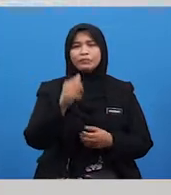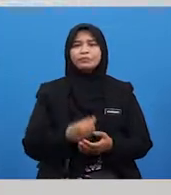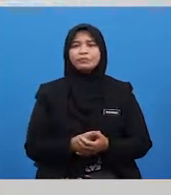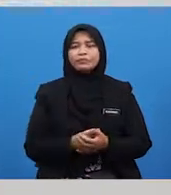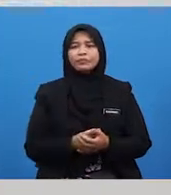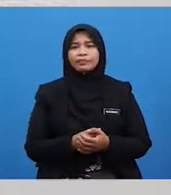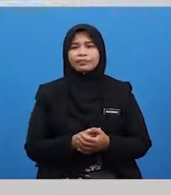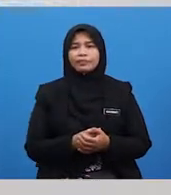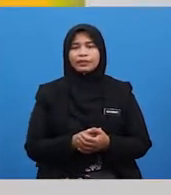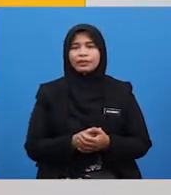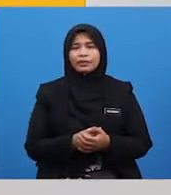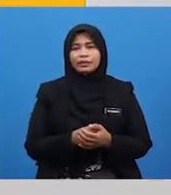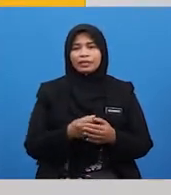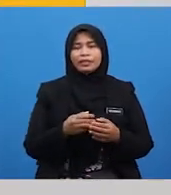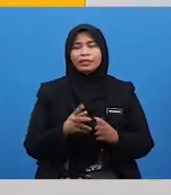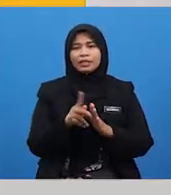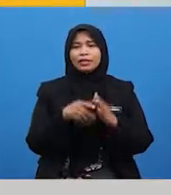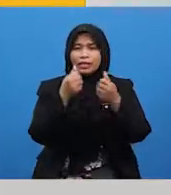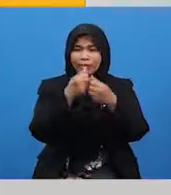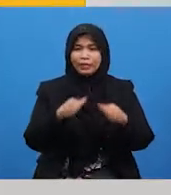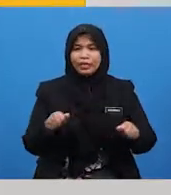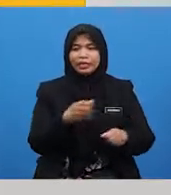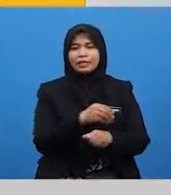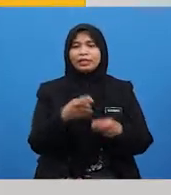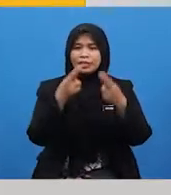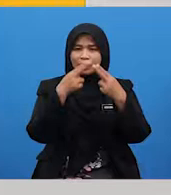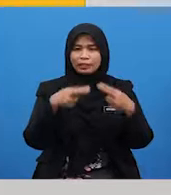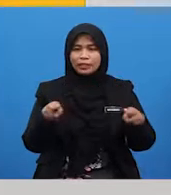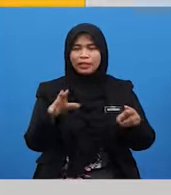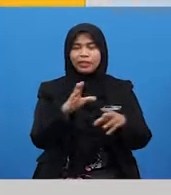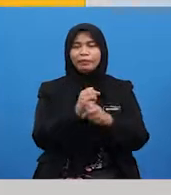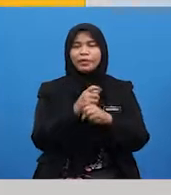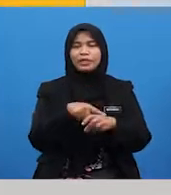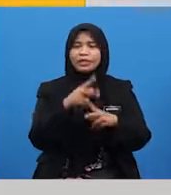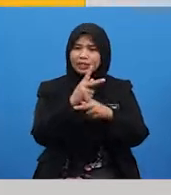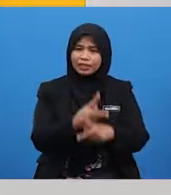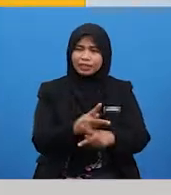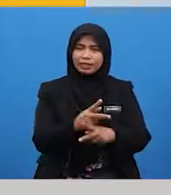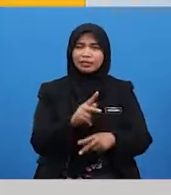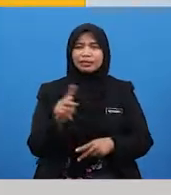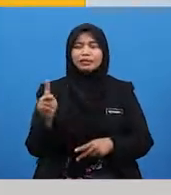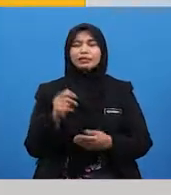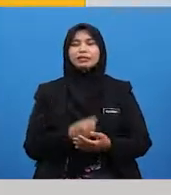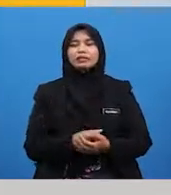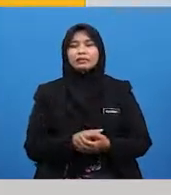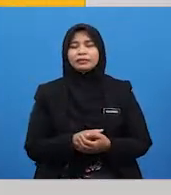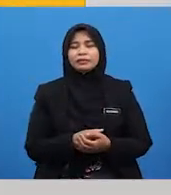Seterusnya, kepentingan yang ketiga adalah keamanan dan keharmonian dapat